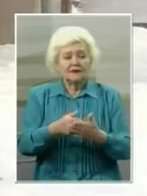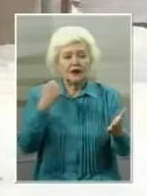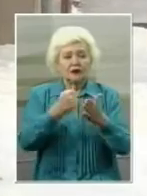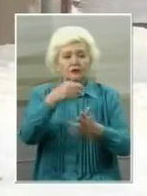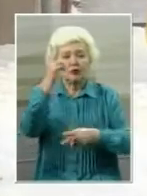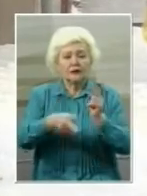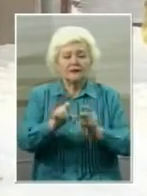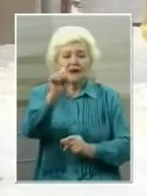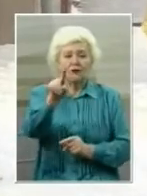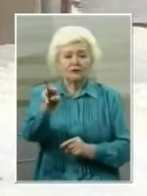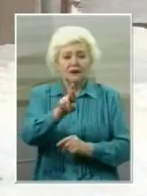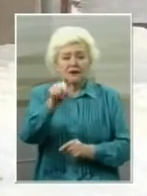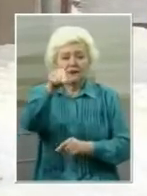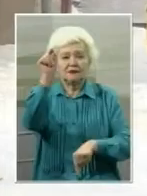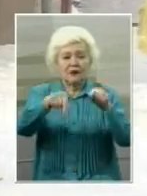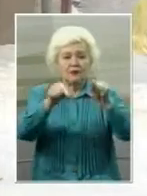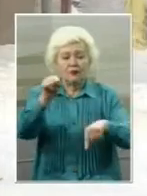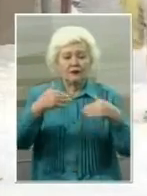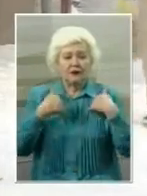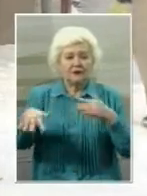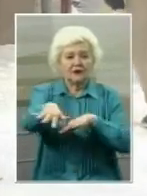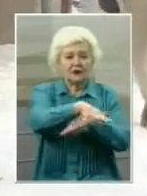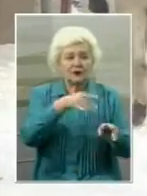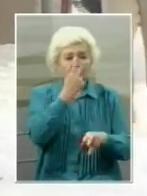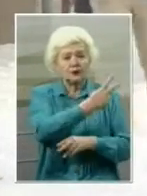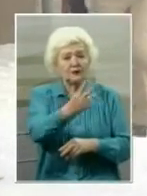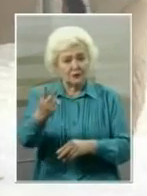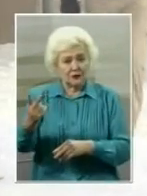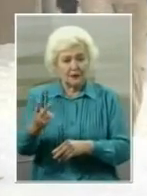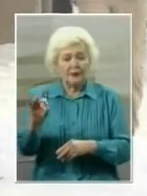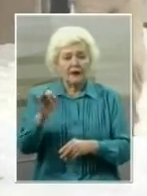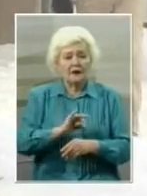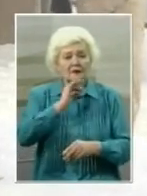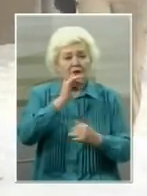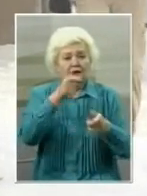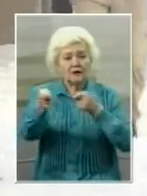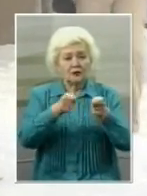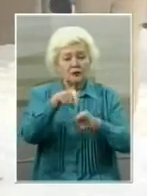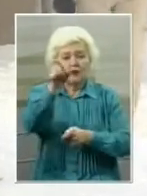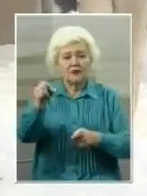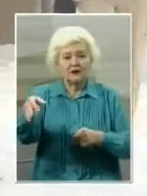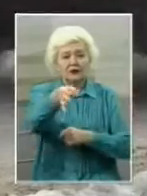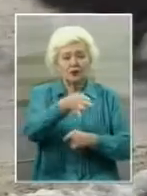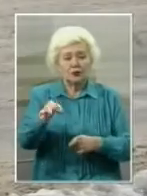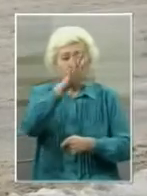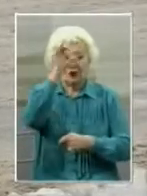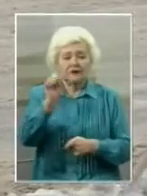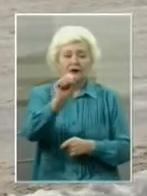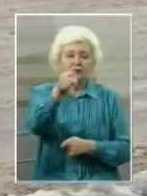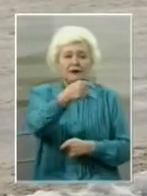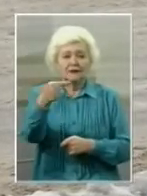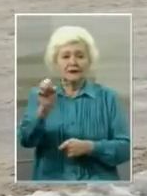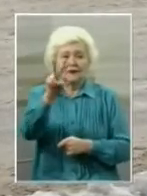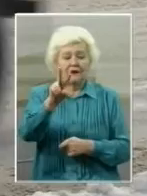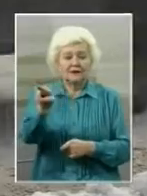кінця 11 січня ці опади будуть на нашій території спостерігатись. І звертаю увагу мешканців області, що в ніч з 11 на